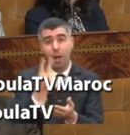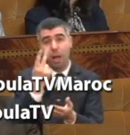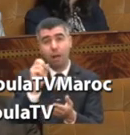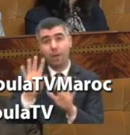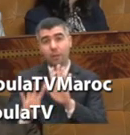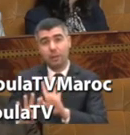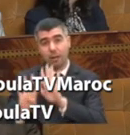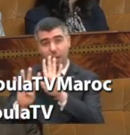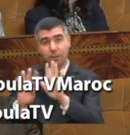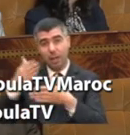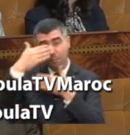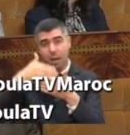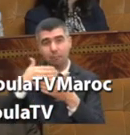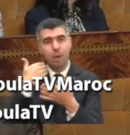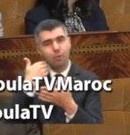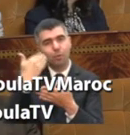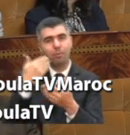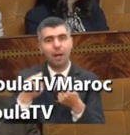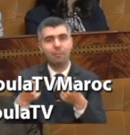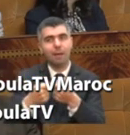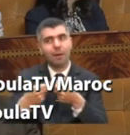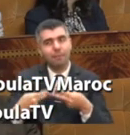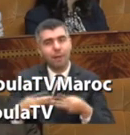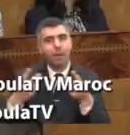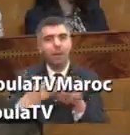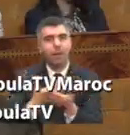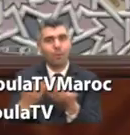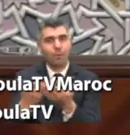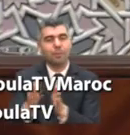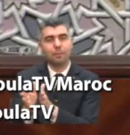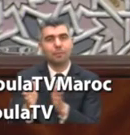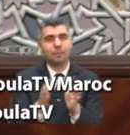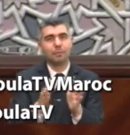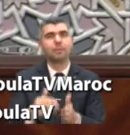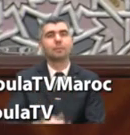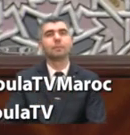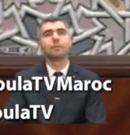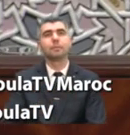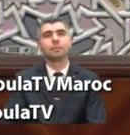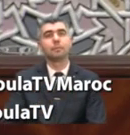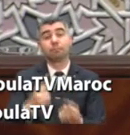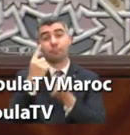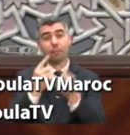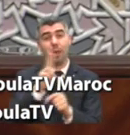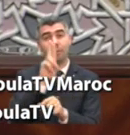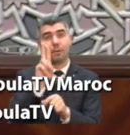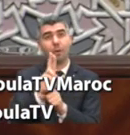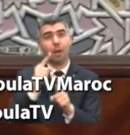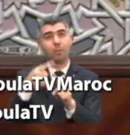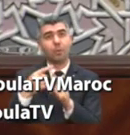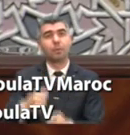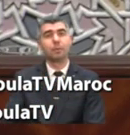المغرب بسبب عدم وجود أمصال في المستشفيات العمومية، وشكرا. شكرا. هل من تعقيب إضافي آخر؟